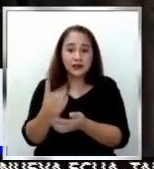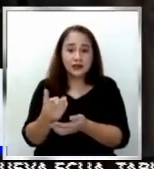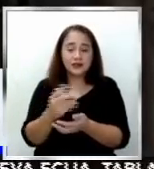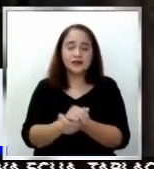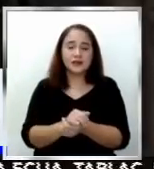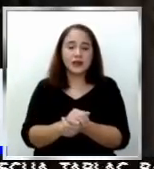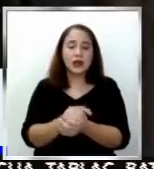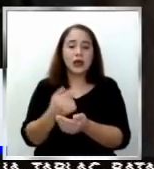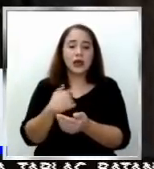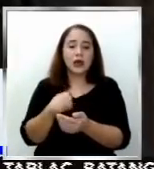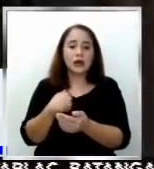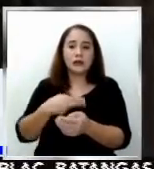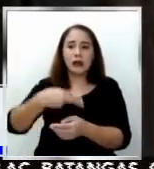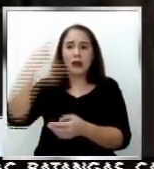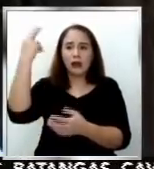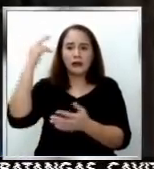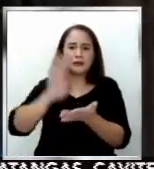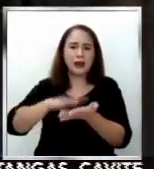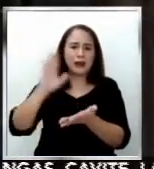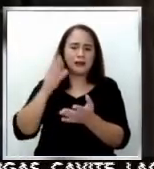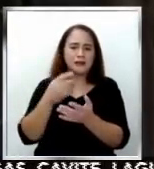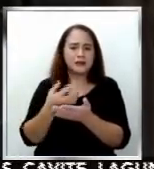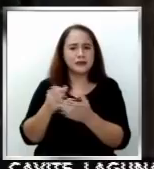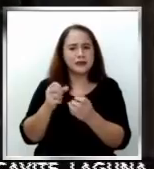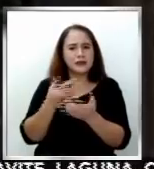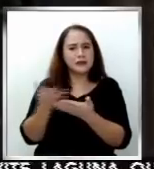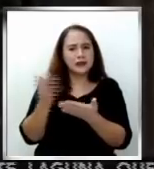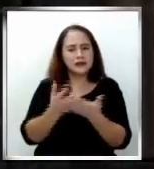Sa taas pa po ng bilihin. Maki Pulido, Nakatutok, 24 oras.